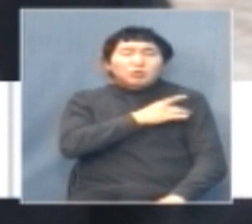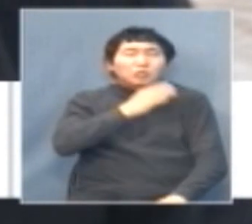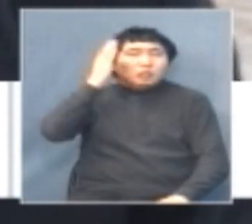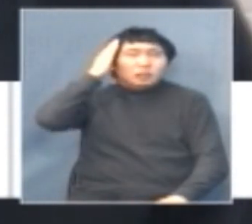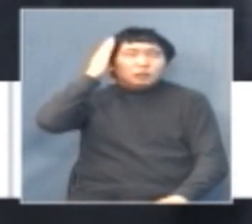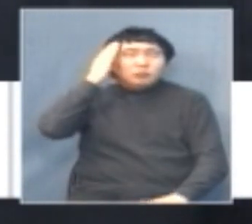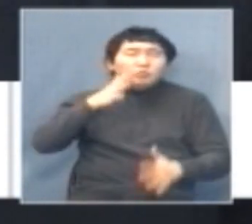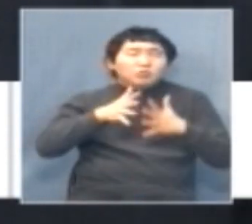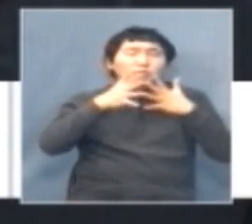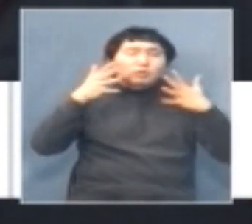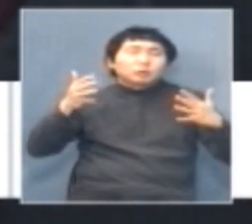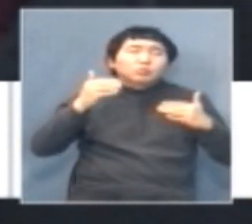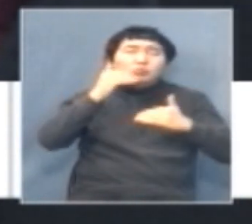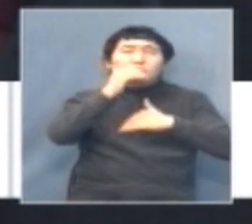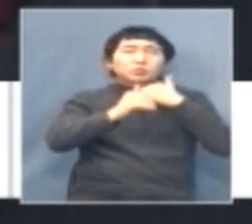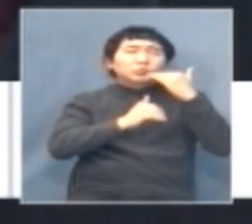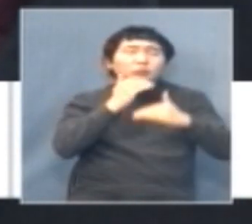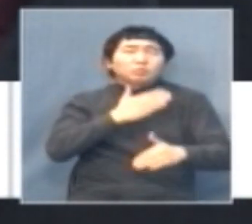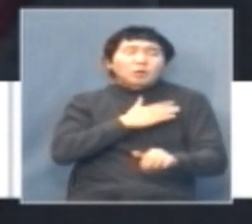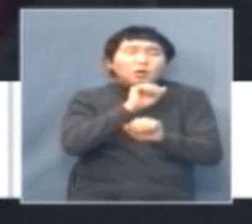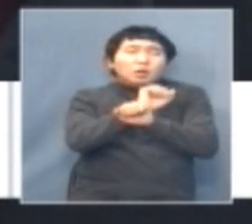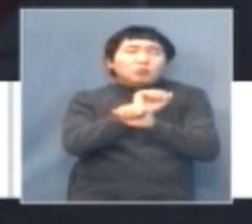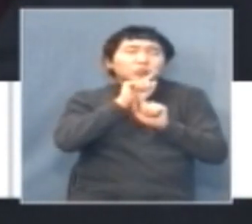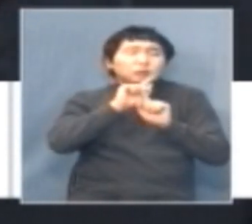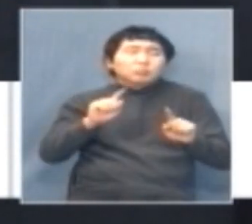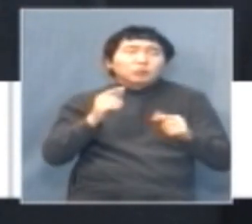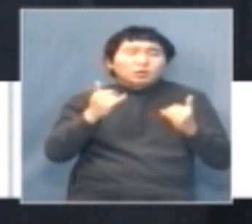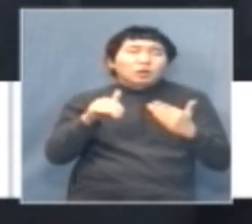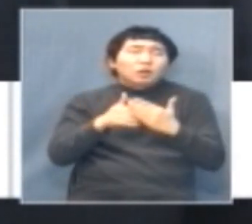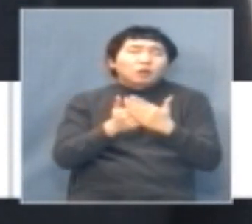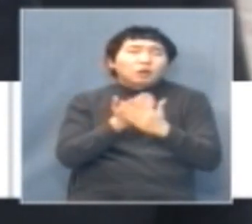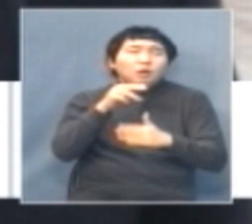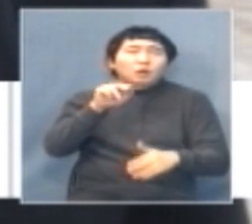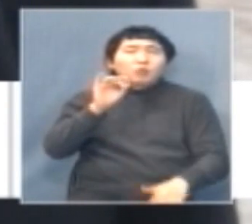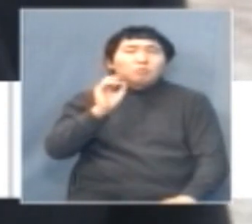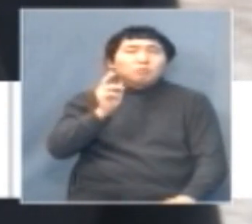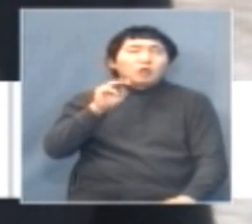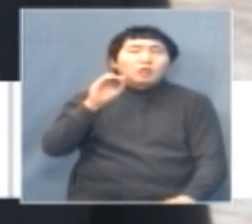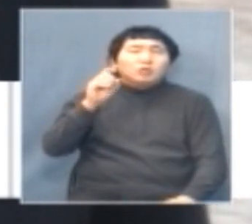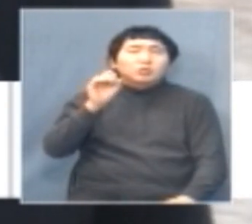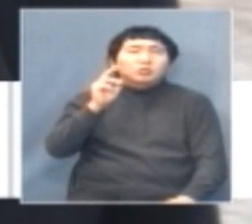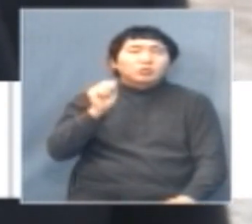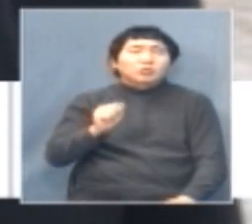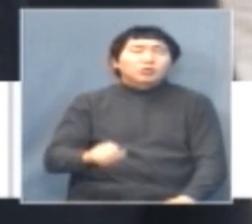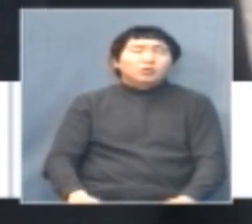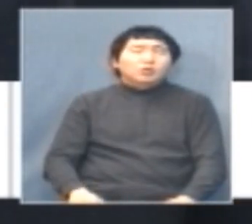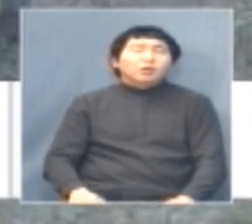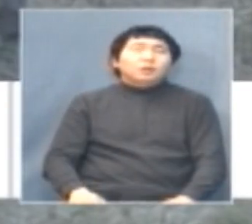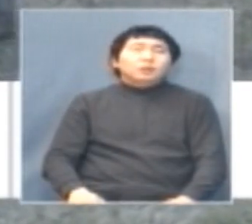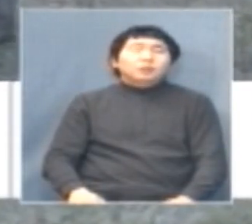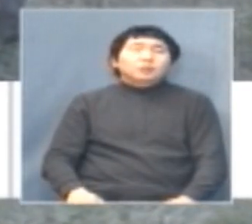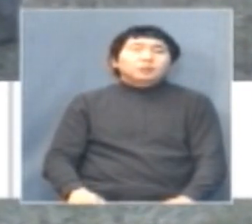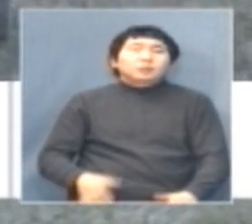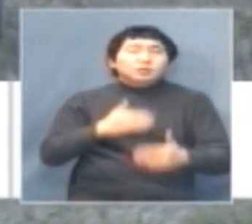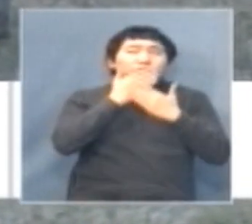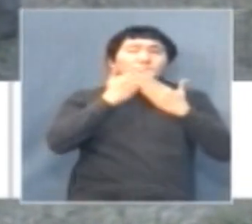большое достижение. Но мы не останавливаемся на достигнутом. Сейчас занимаемся обновлением парка техники, потому что это тоже имеет большое значение. За